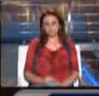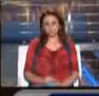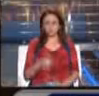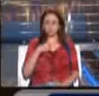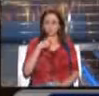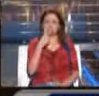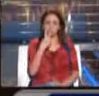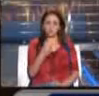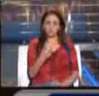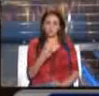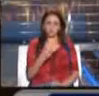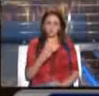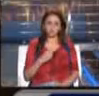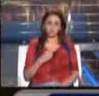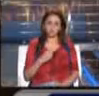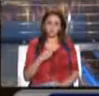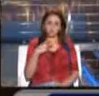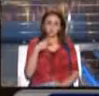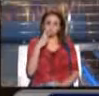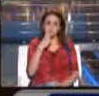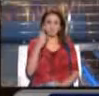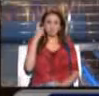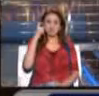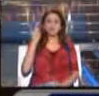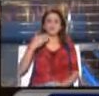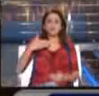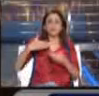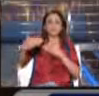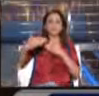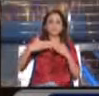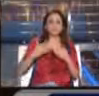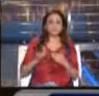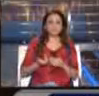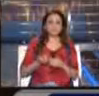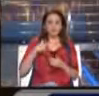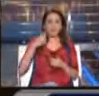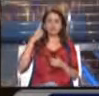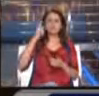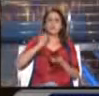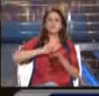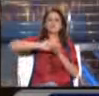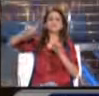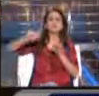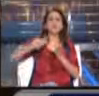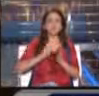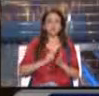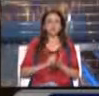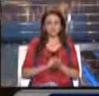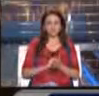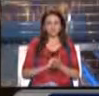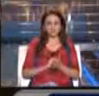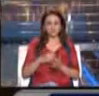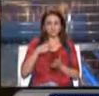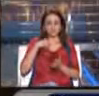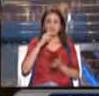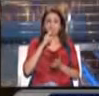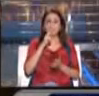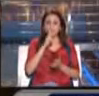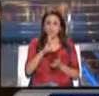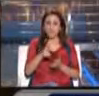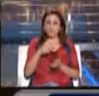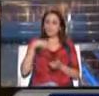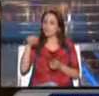أشوف أي حاجة هم بيعملوها ليها أبعاد، هو مثلا بيقول لك أنا بوفر رسالة معينة، أنا أتكلم المرة دي أنا أنصحه لا